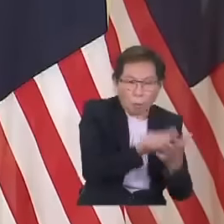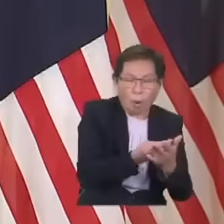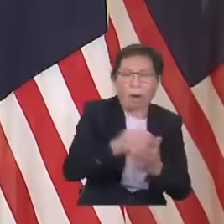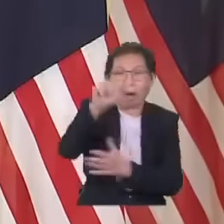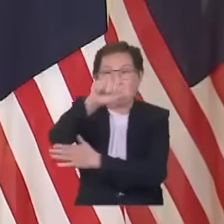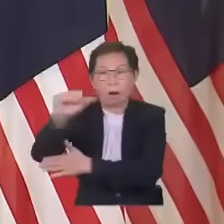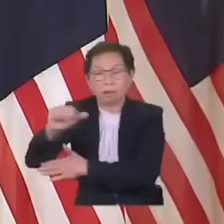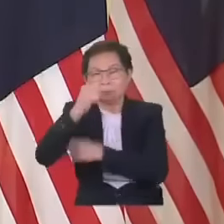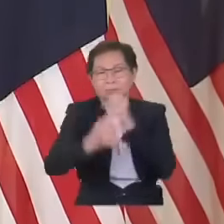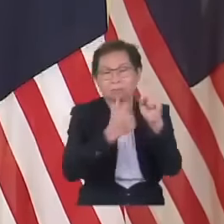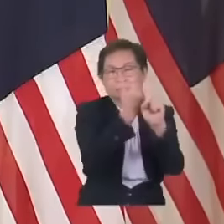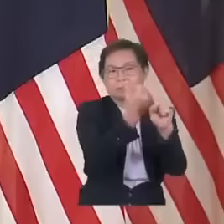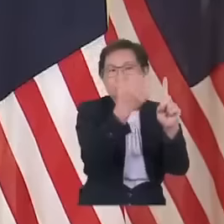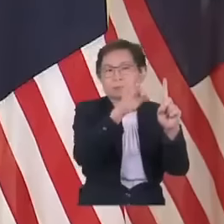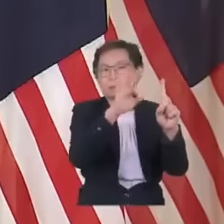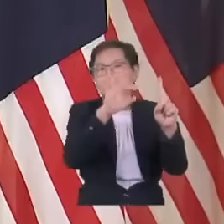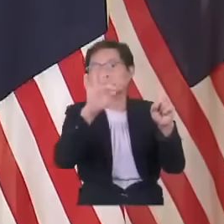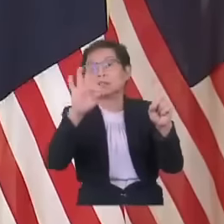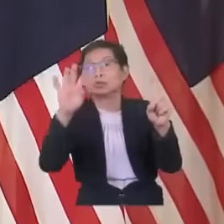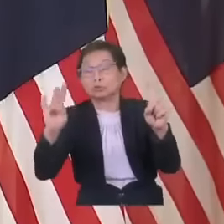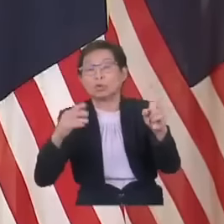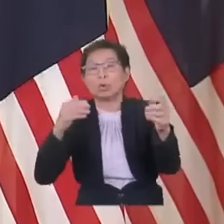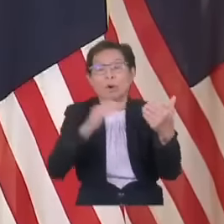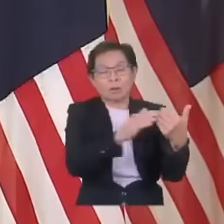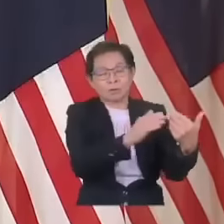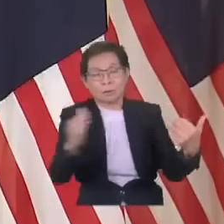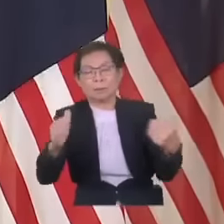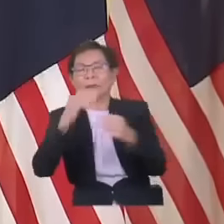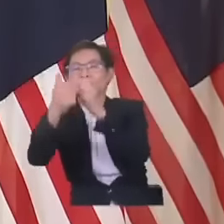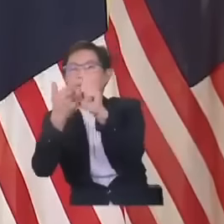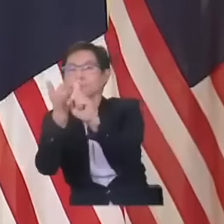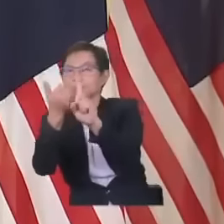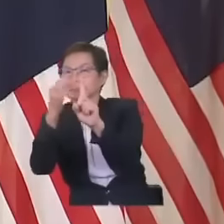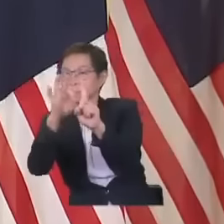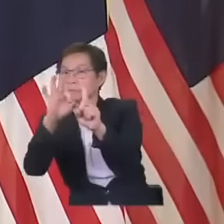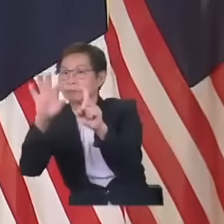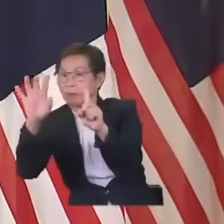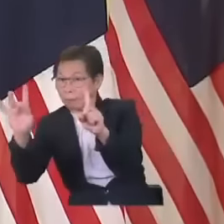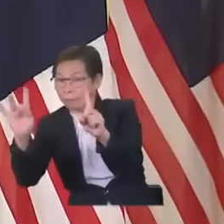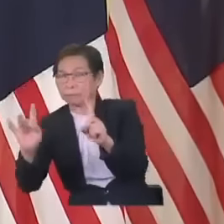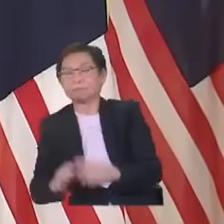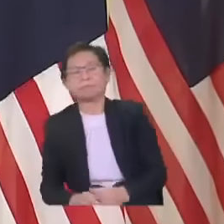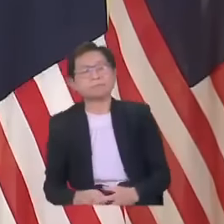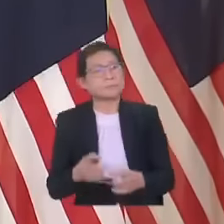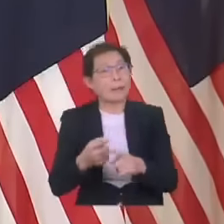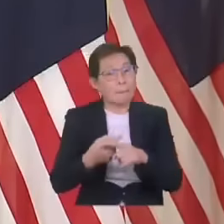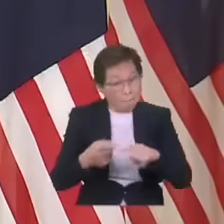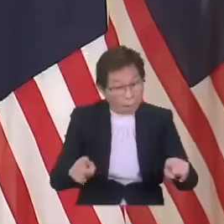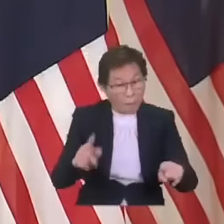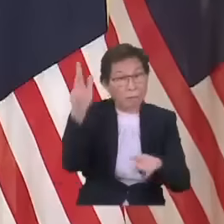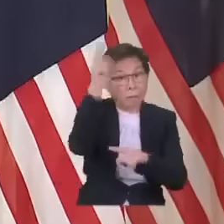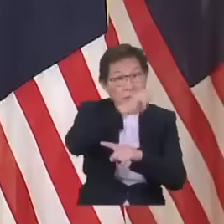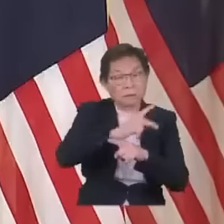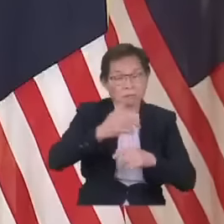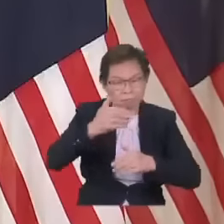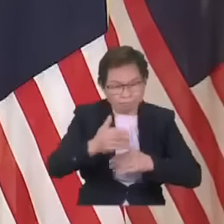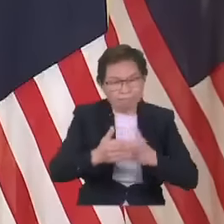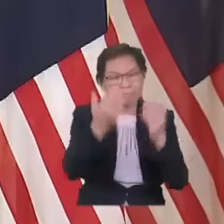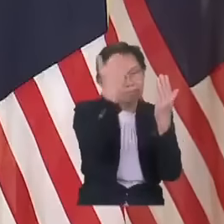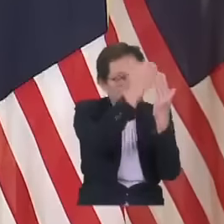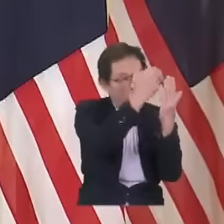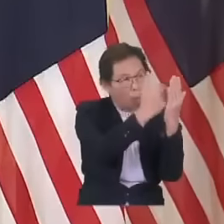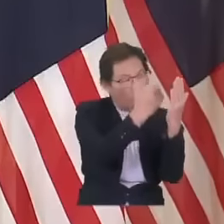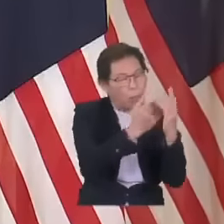Asia 1997 hingga 1998 namun kerajaan dengan langkah-langkah